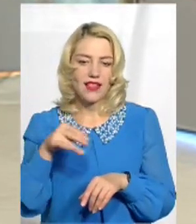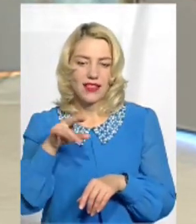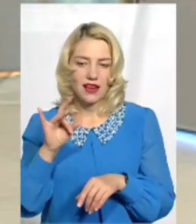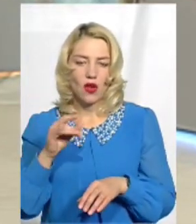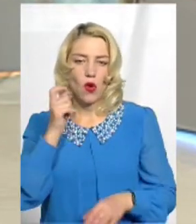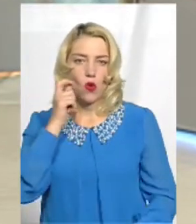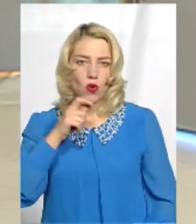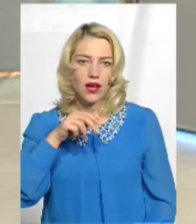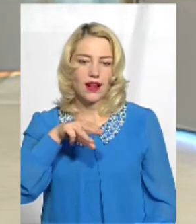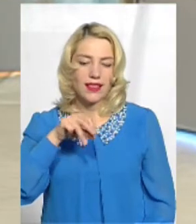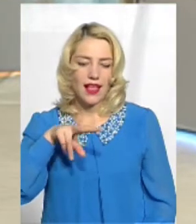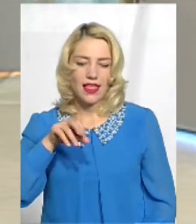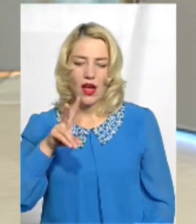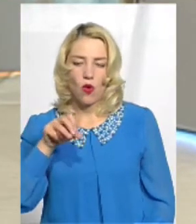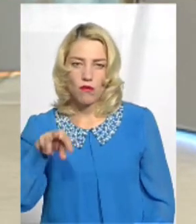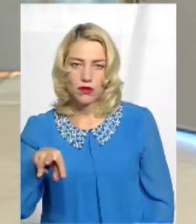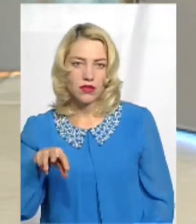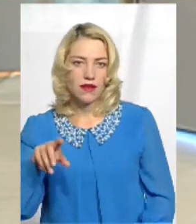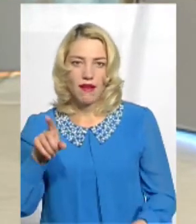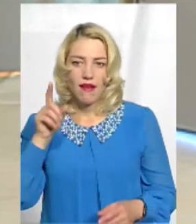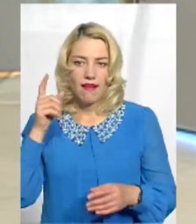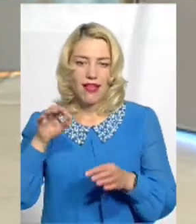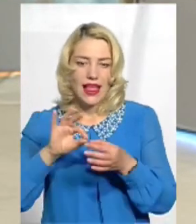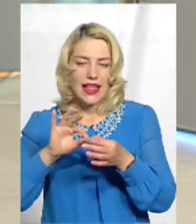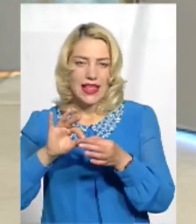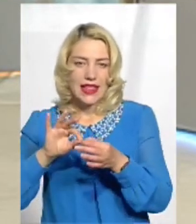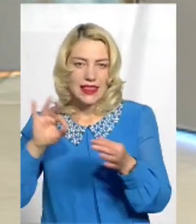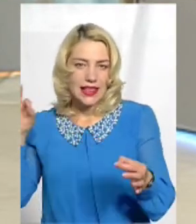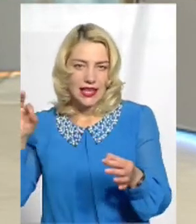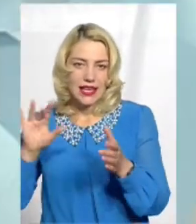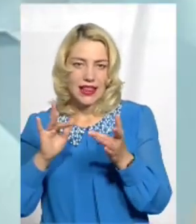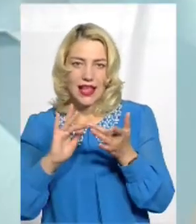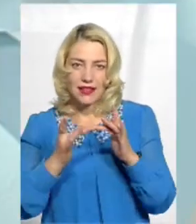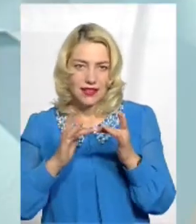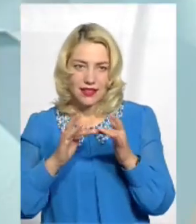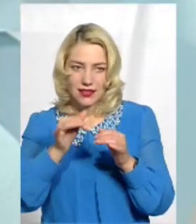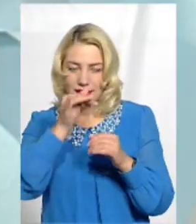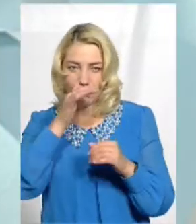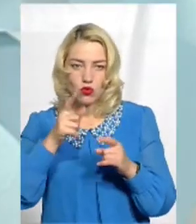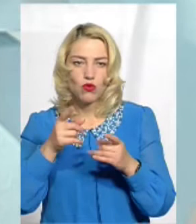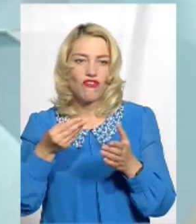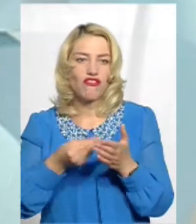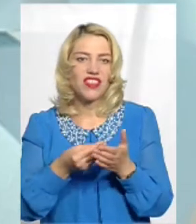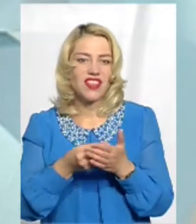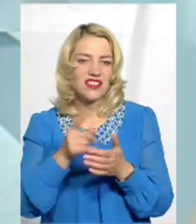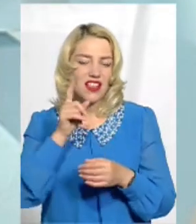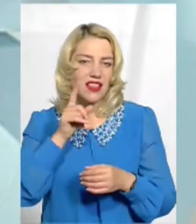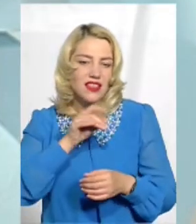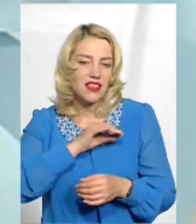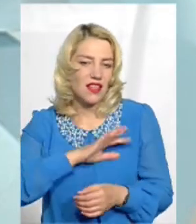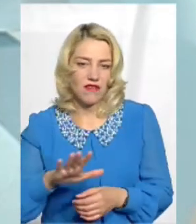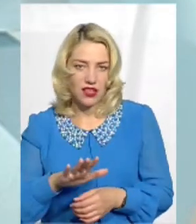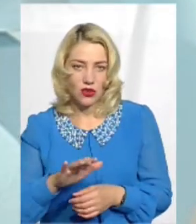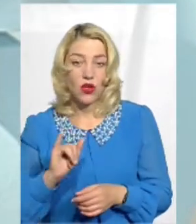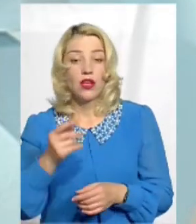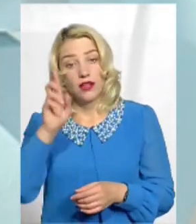Укртелеком, він туди не довів, власне, інтернет-мережі через те, що йому це фінансово було невигідно. Держава в